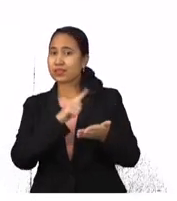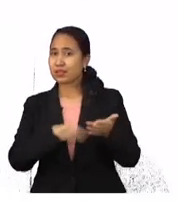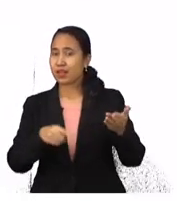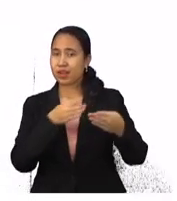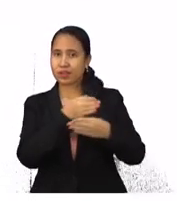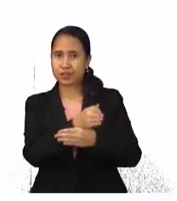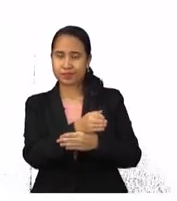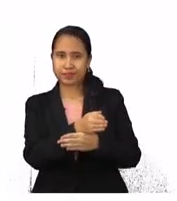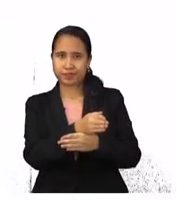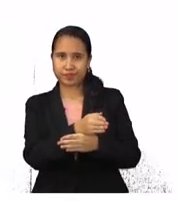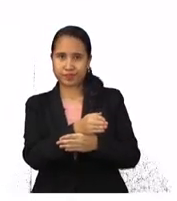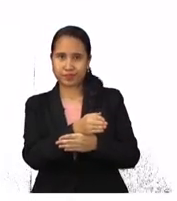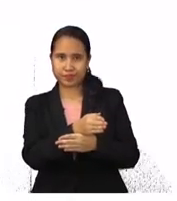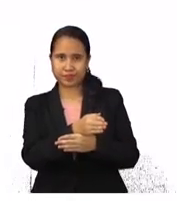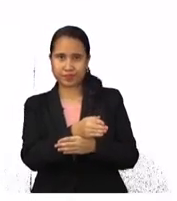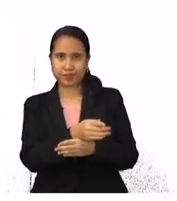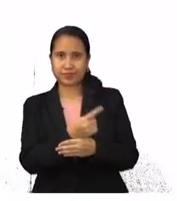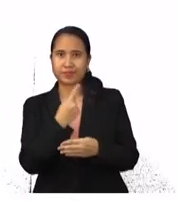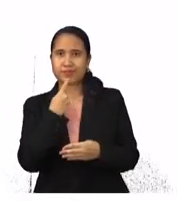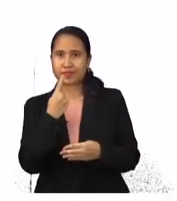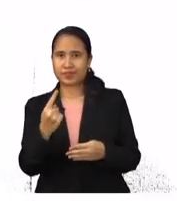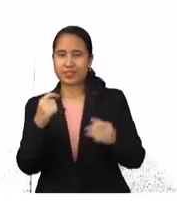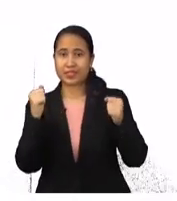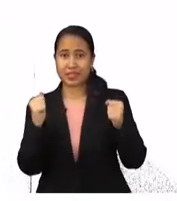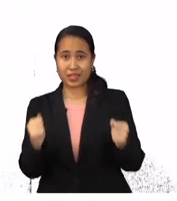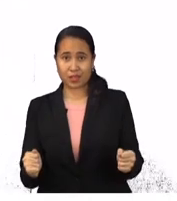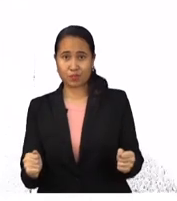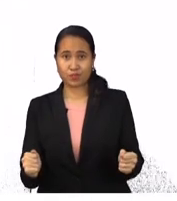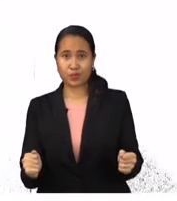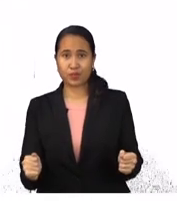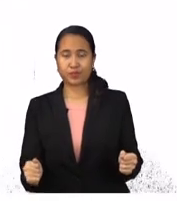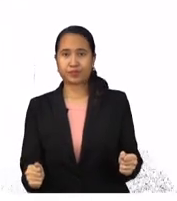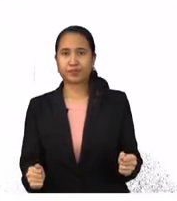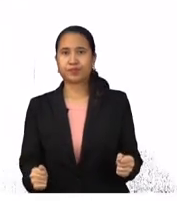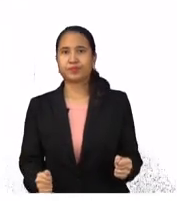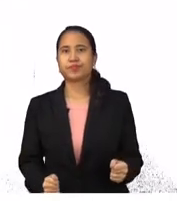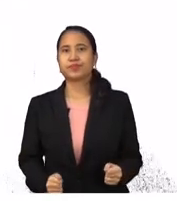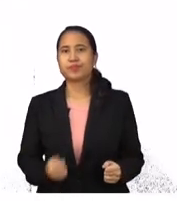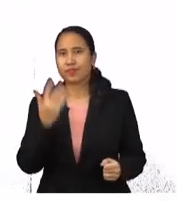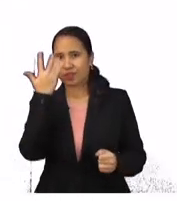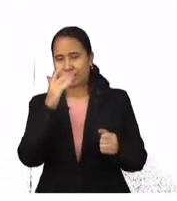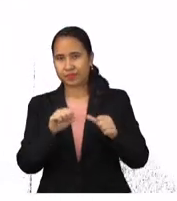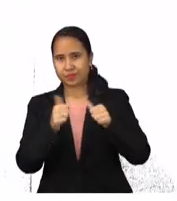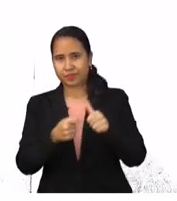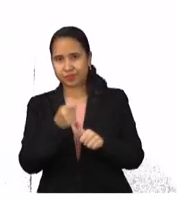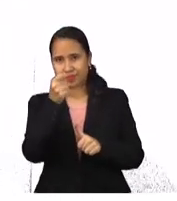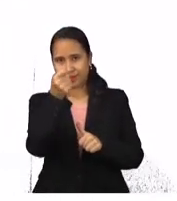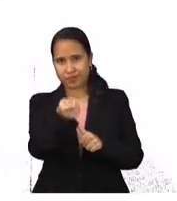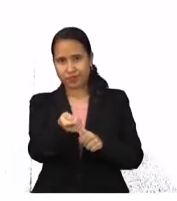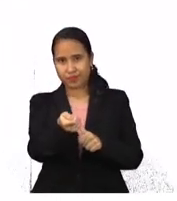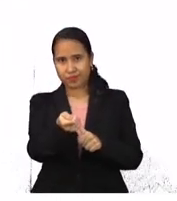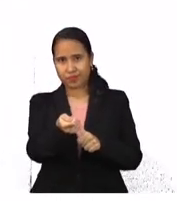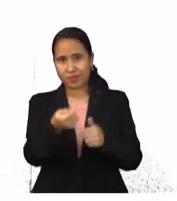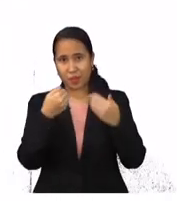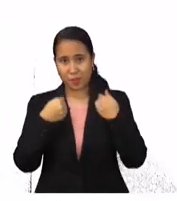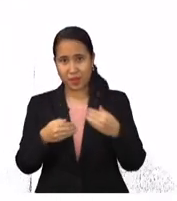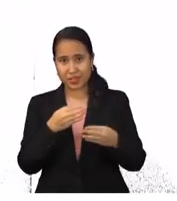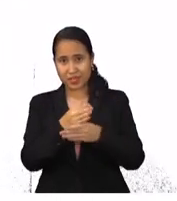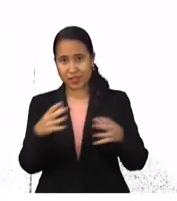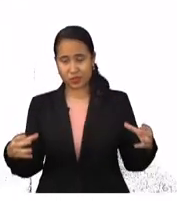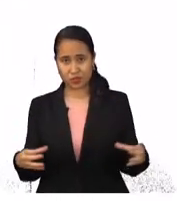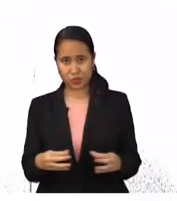de argumentatie en ingenomen standpunten in de amnestiezaken van het